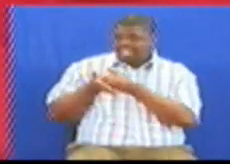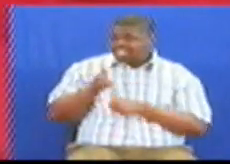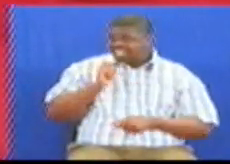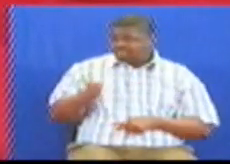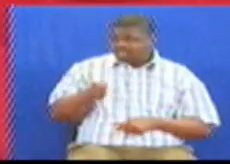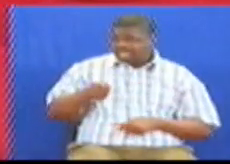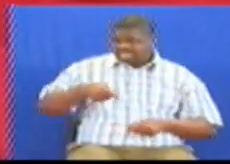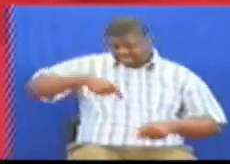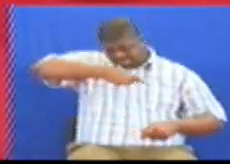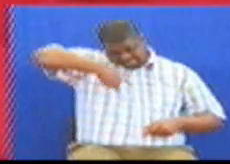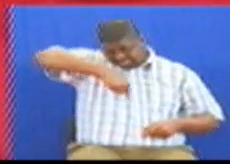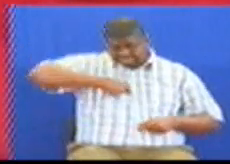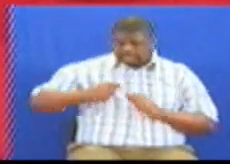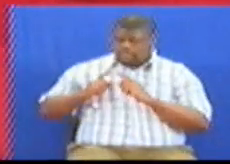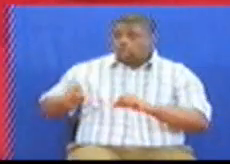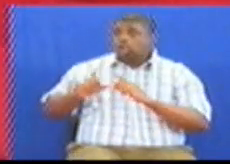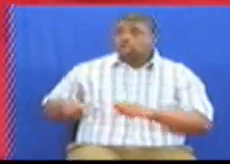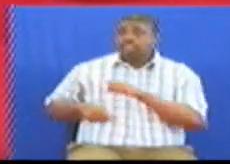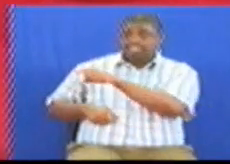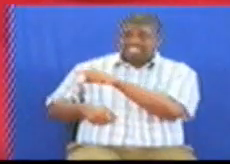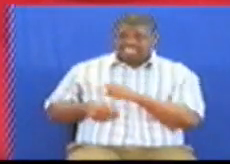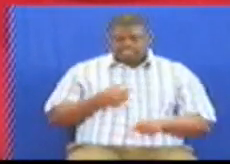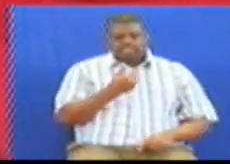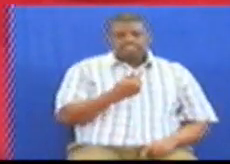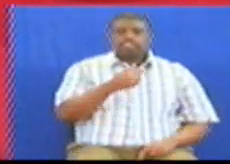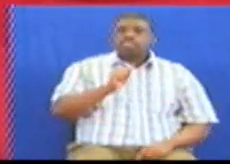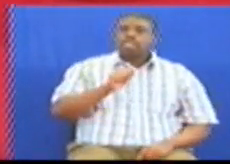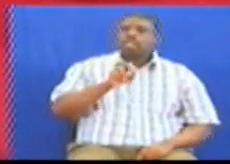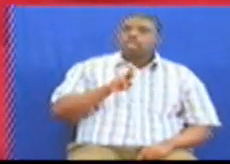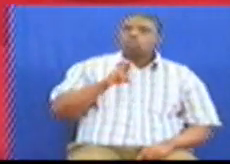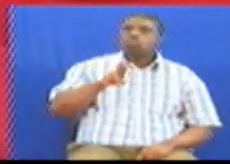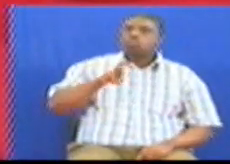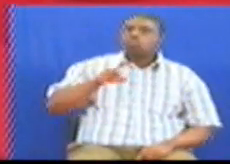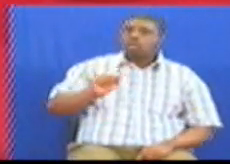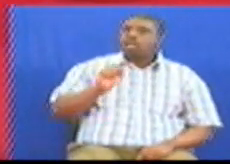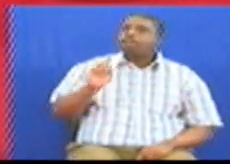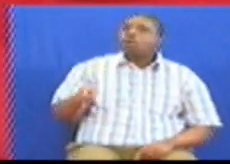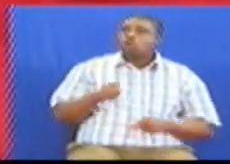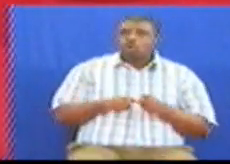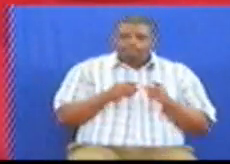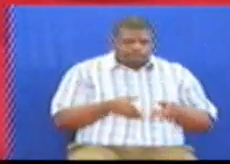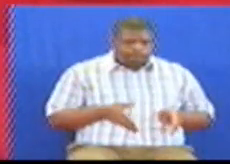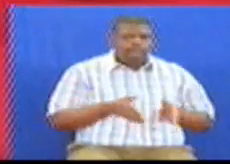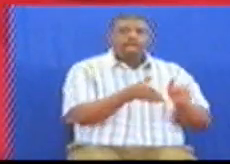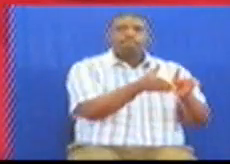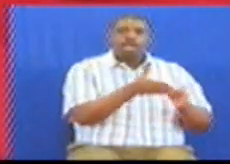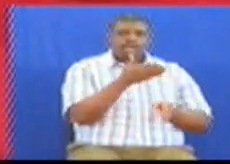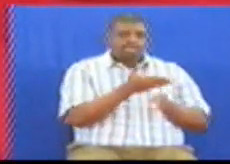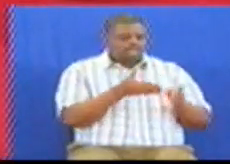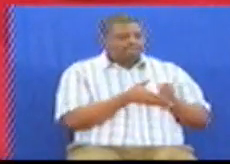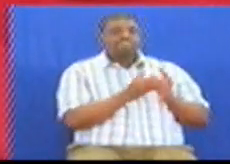Kinondoni tunatarua, wanajenga barabara vizuri, lakini wenzangu wengi wamesema hapa, tunaomba kiwango kile cha taruo